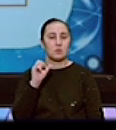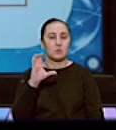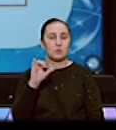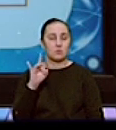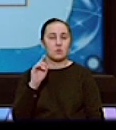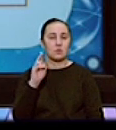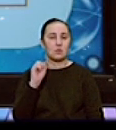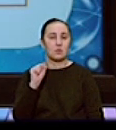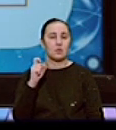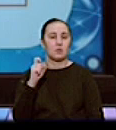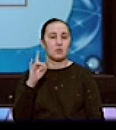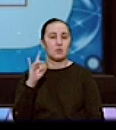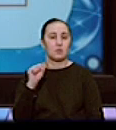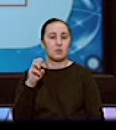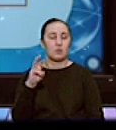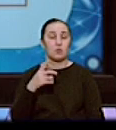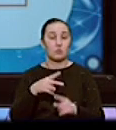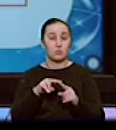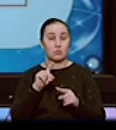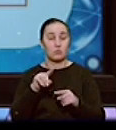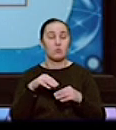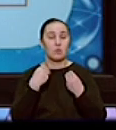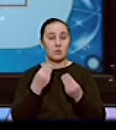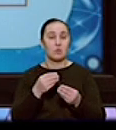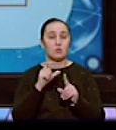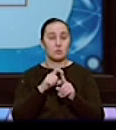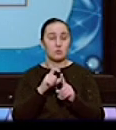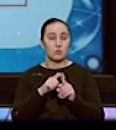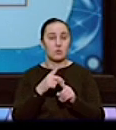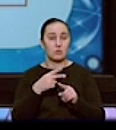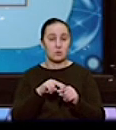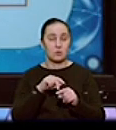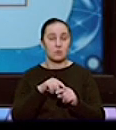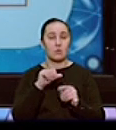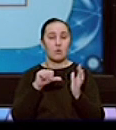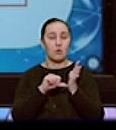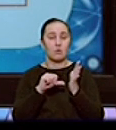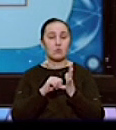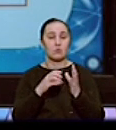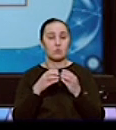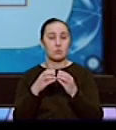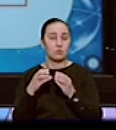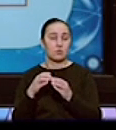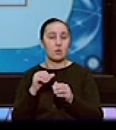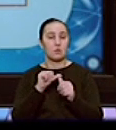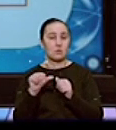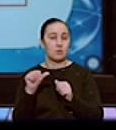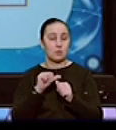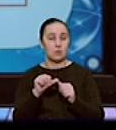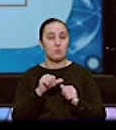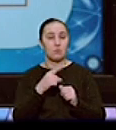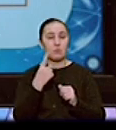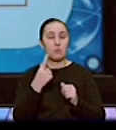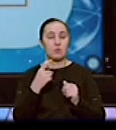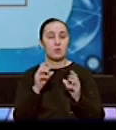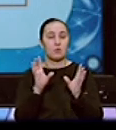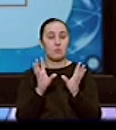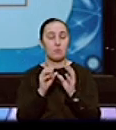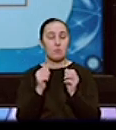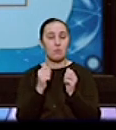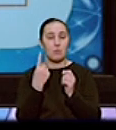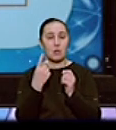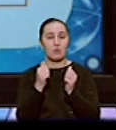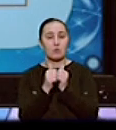jasur, qahramon. Ushbu berilgan so'zlardan 6 guruhga ajratib, bir-biriga